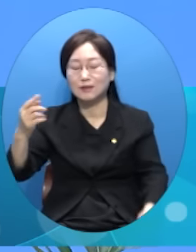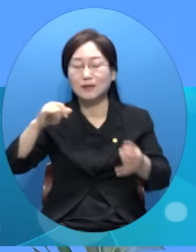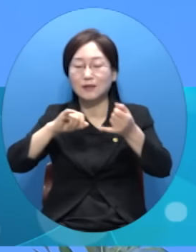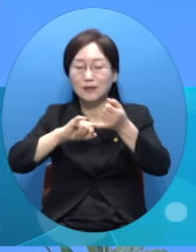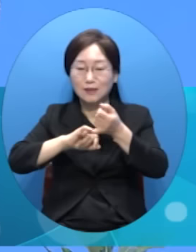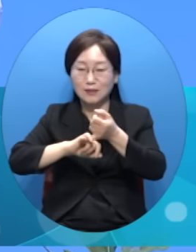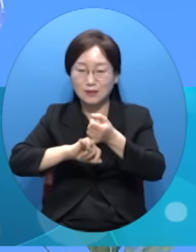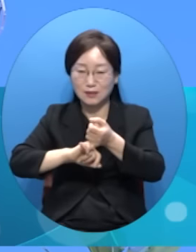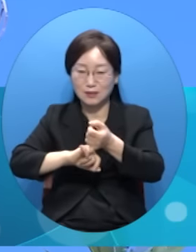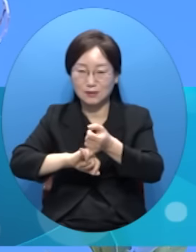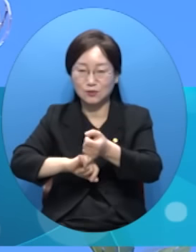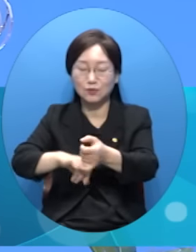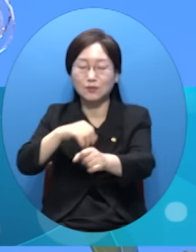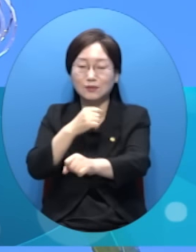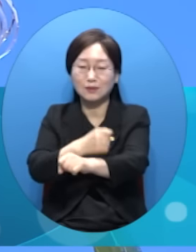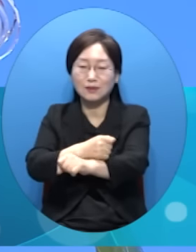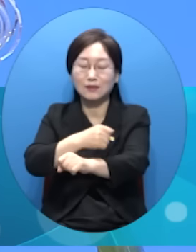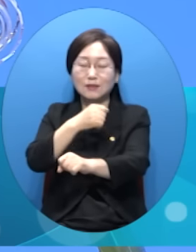살피신다